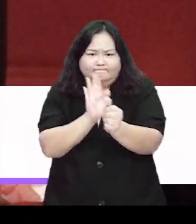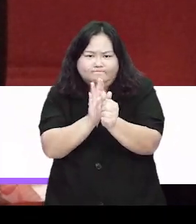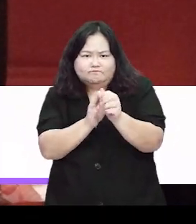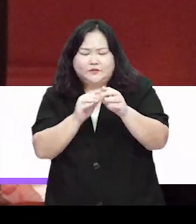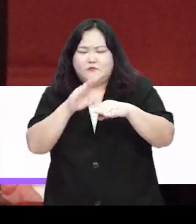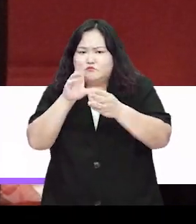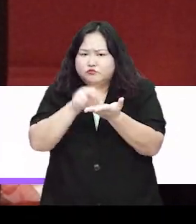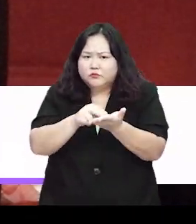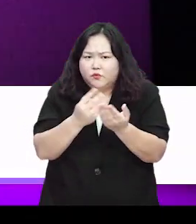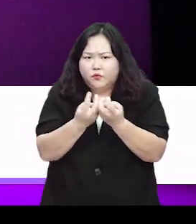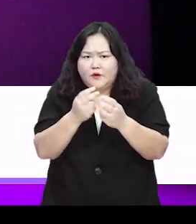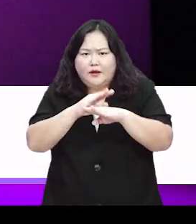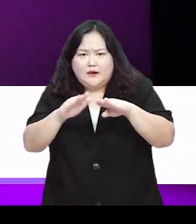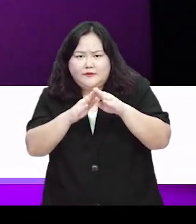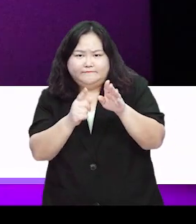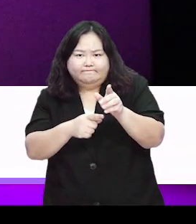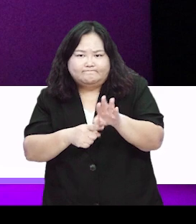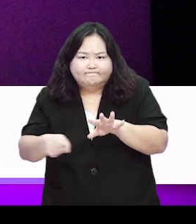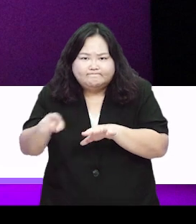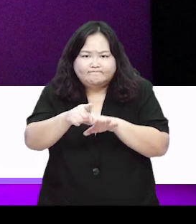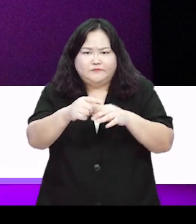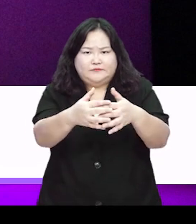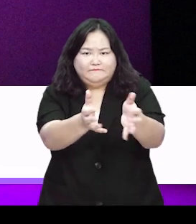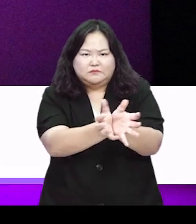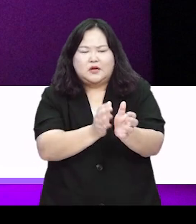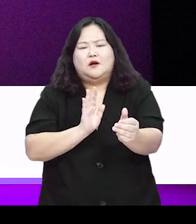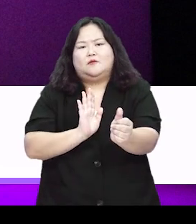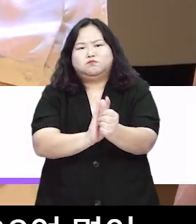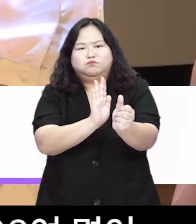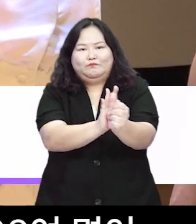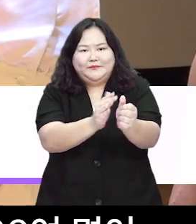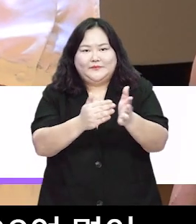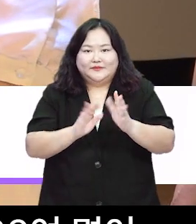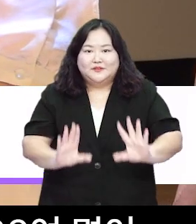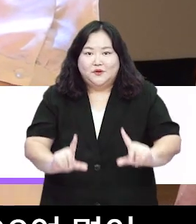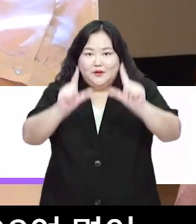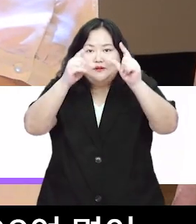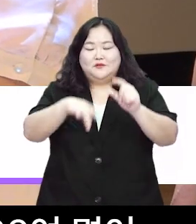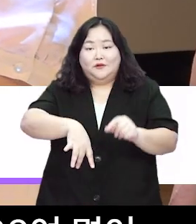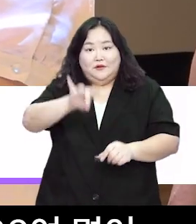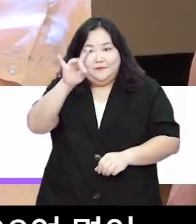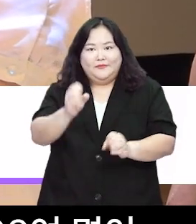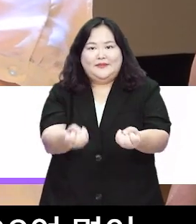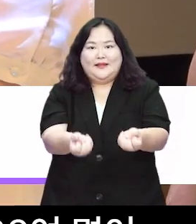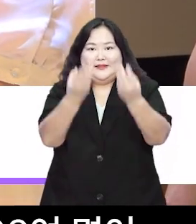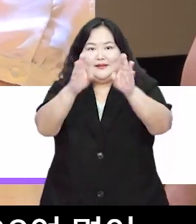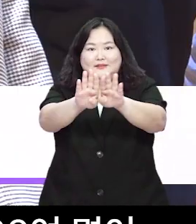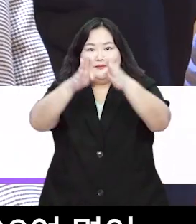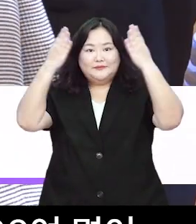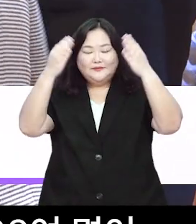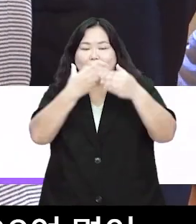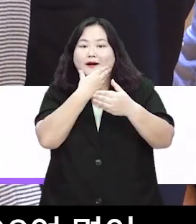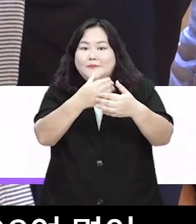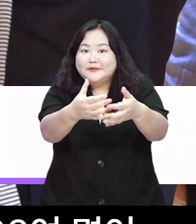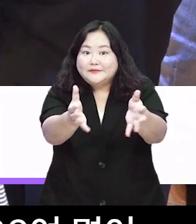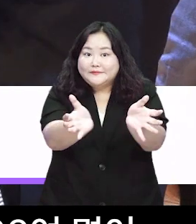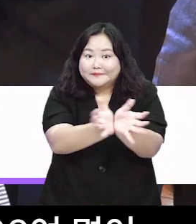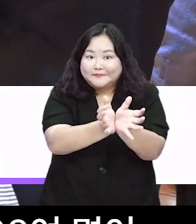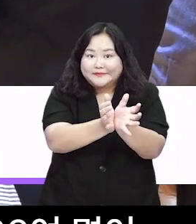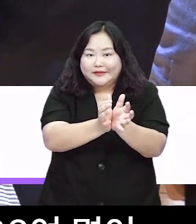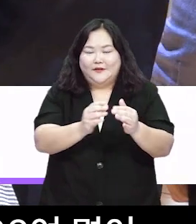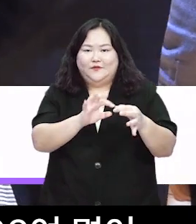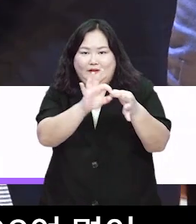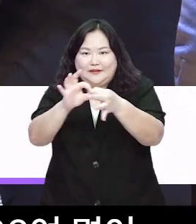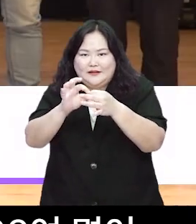해결하기 위해 활동하는 행복 키움 지원단을 격려했습니다 올해 처음으로 열린 행사에는 읍면동 행복키움 지원단